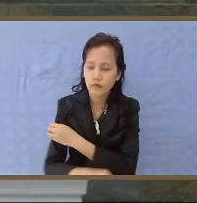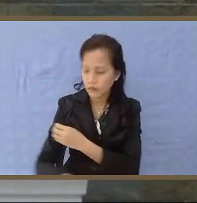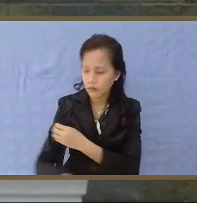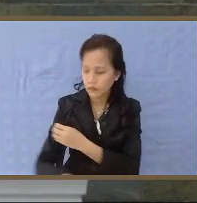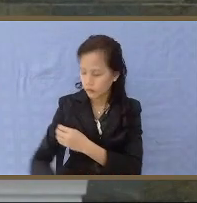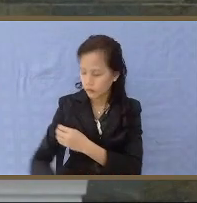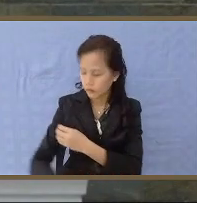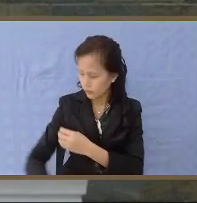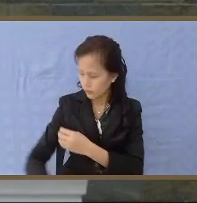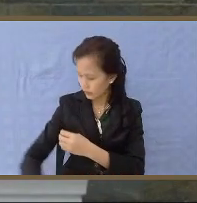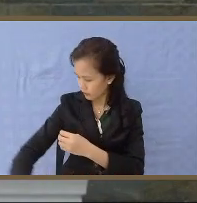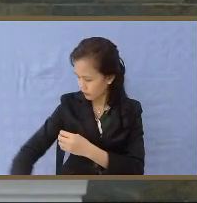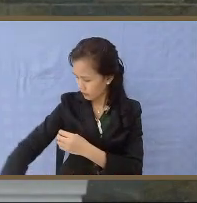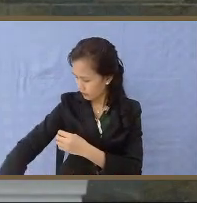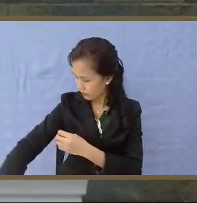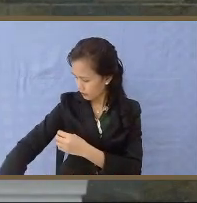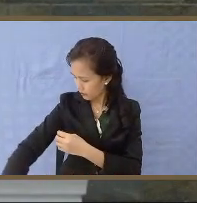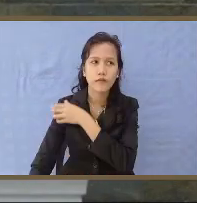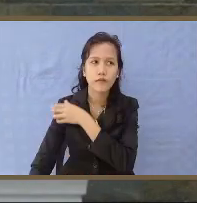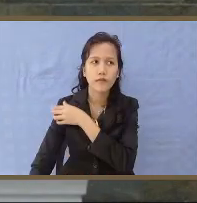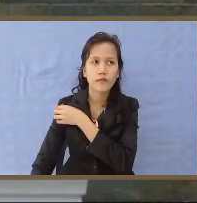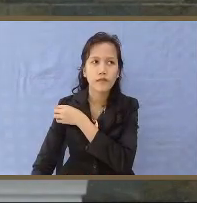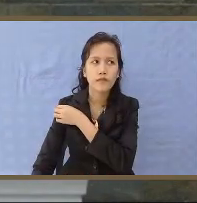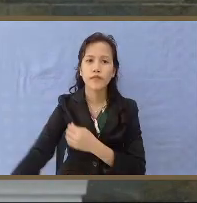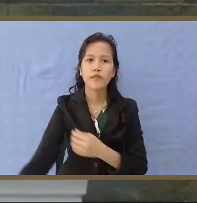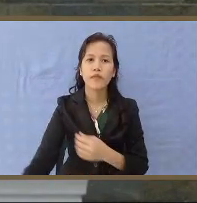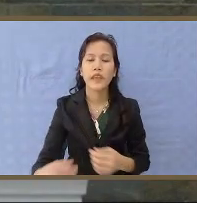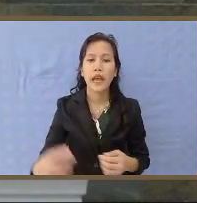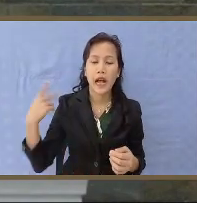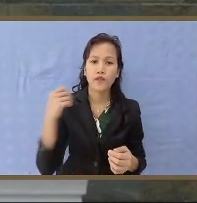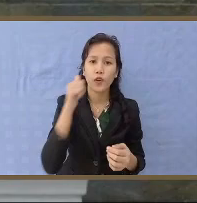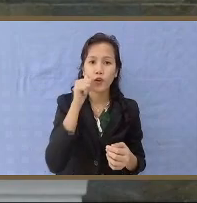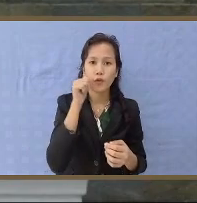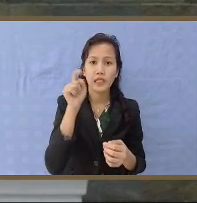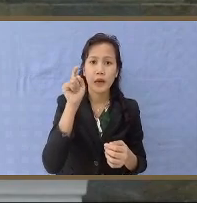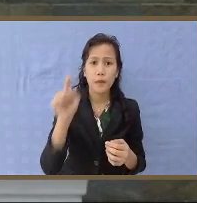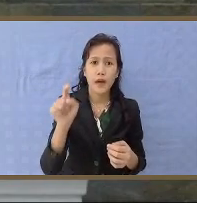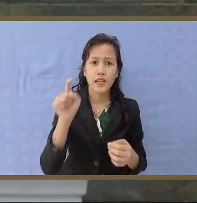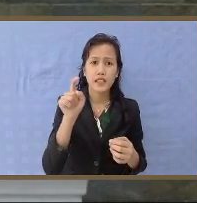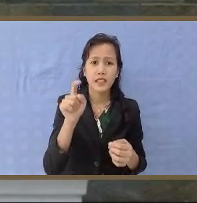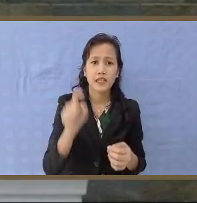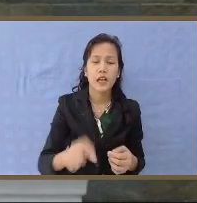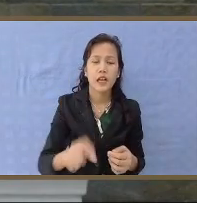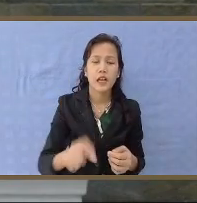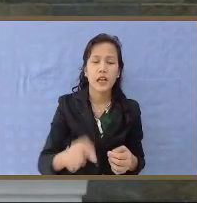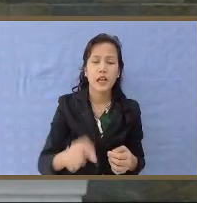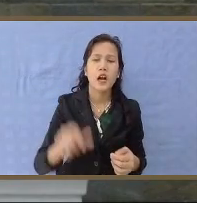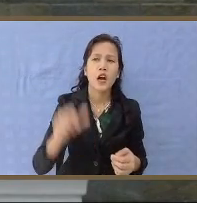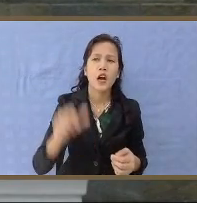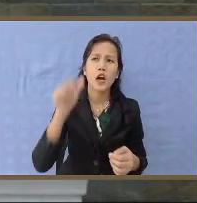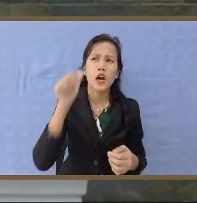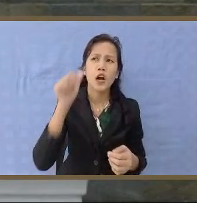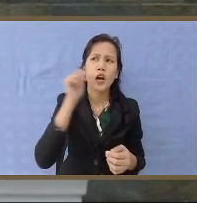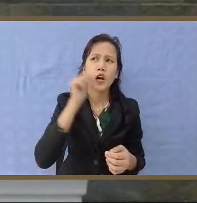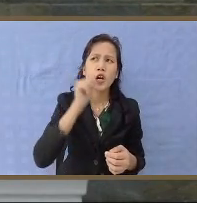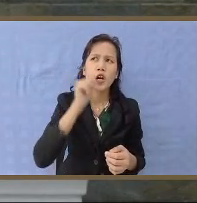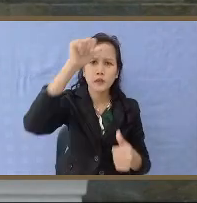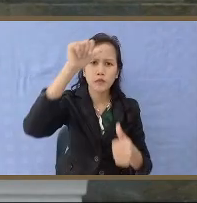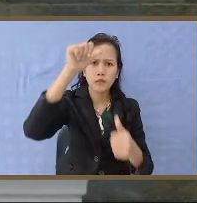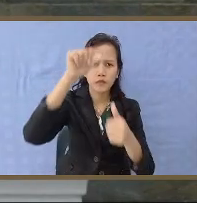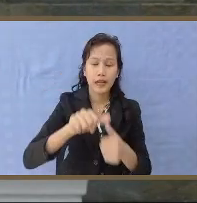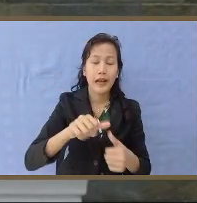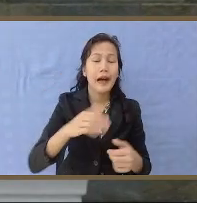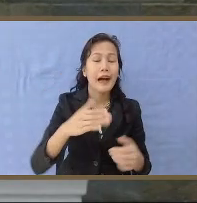natin pahalagahan. Tandaan po natin, ang pundasyon natin ay walang iba kundi ang Diyos. Ang Diyos ang nagpasimula ng